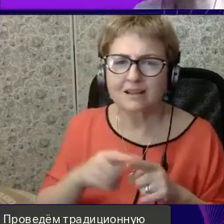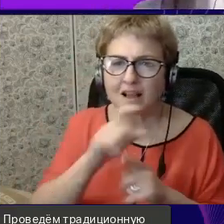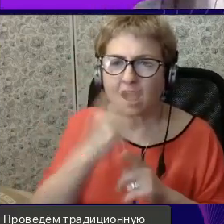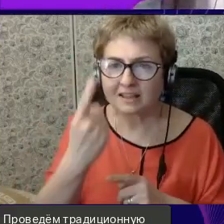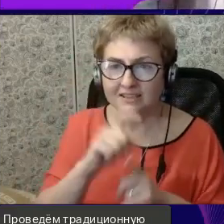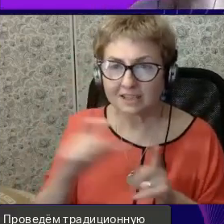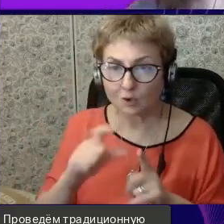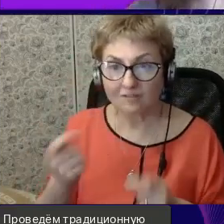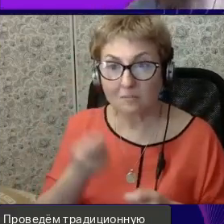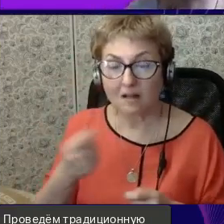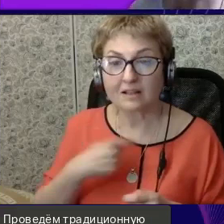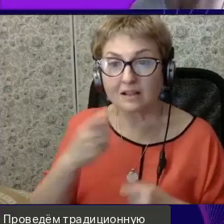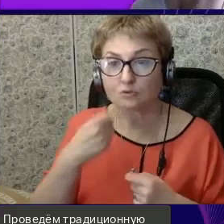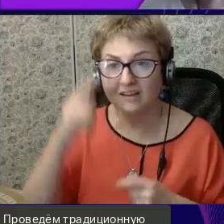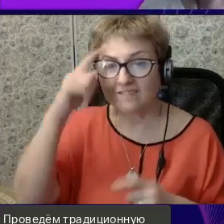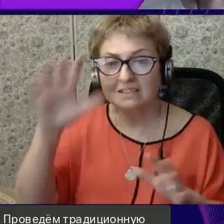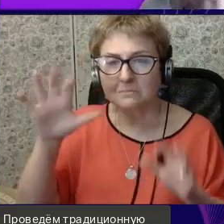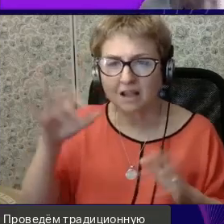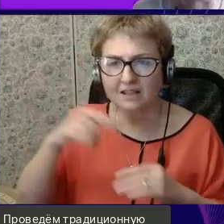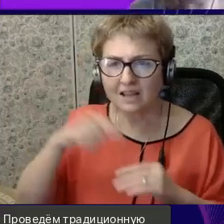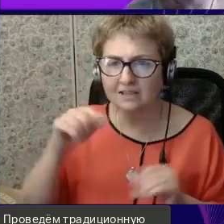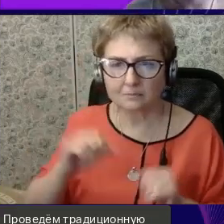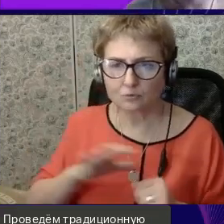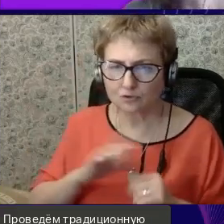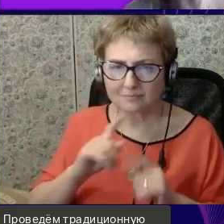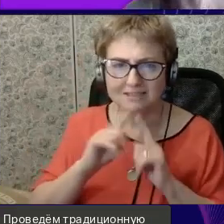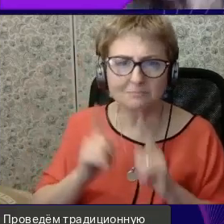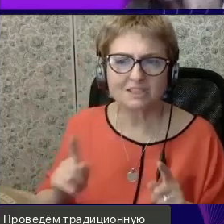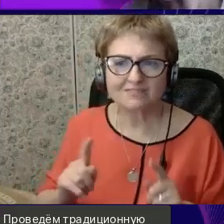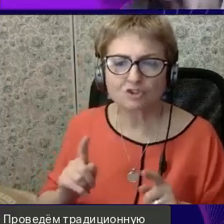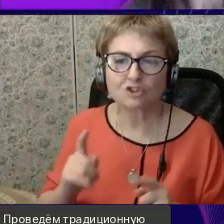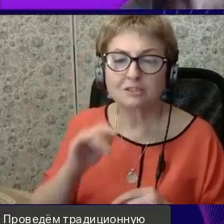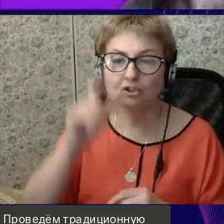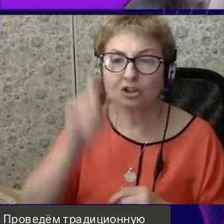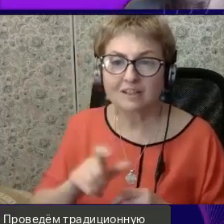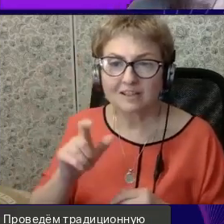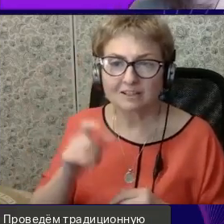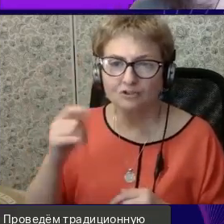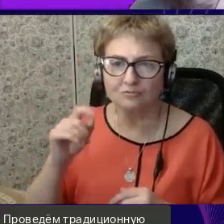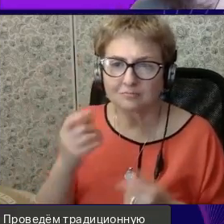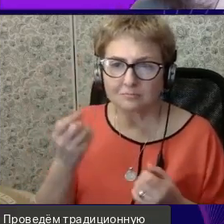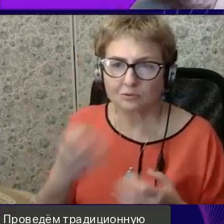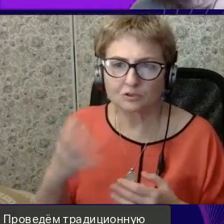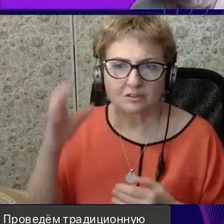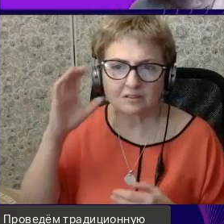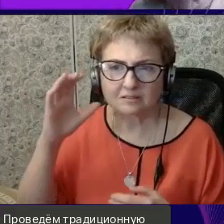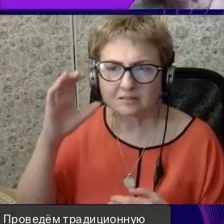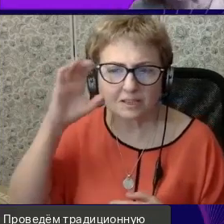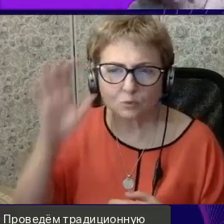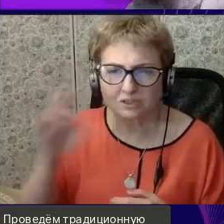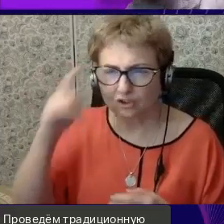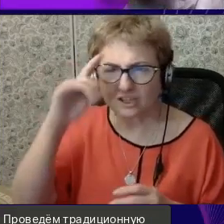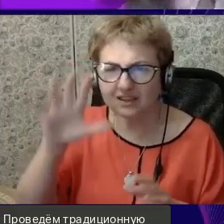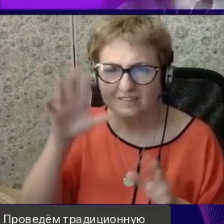с аутизмом и схожими ментальными нарушениями, одних слов мало. Я уже упомянула, что восприятие реакций может быть очень